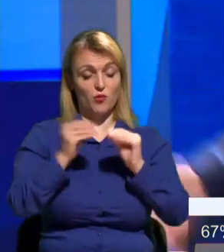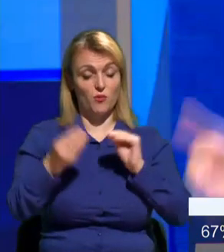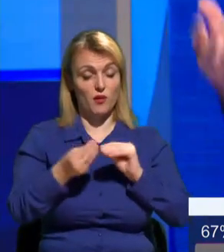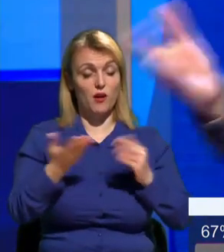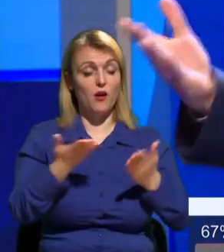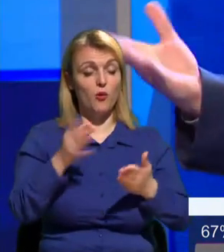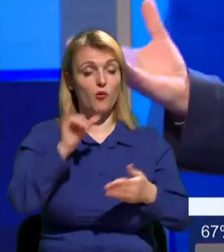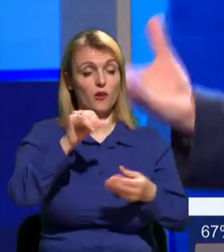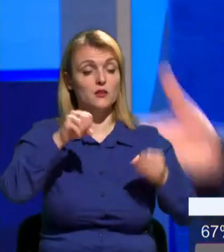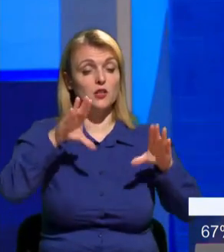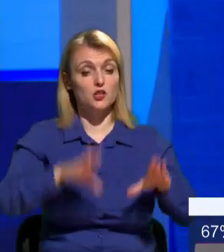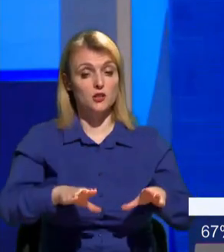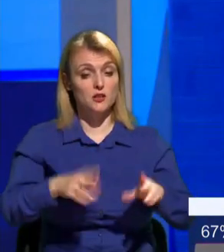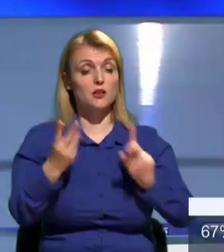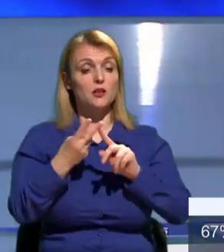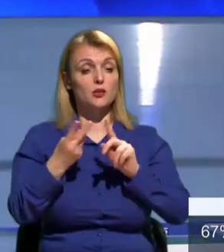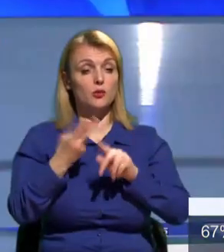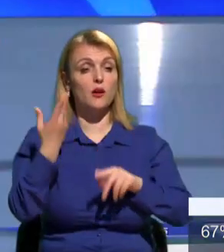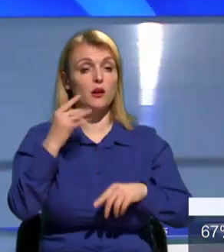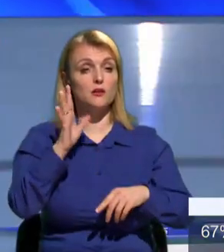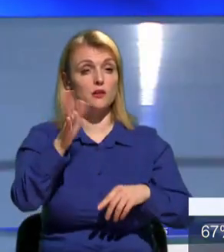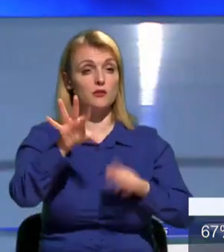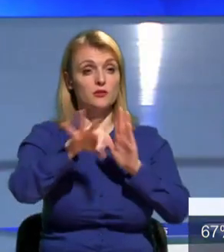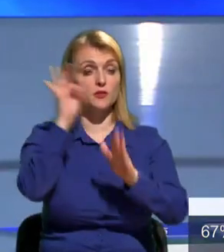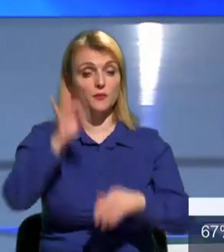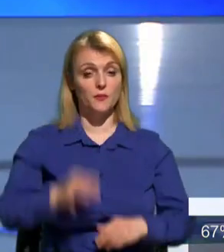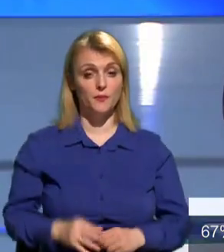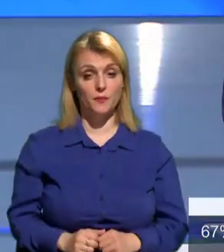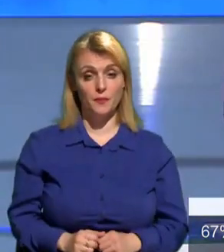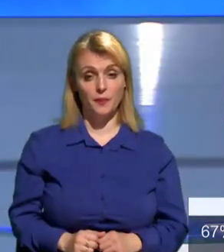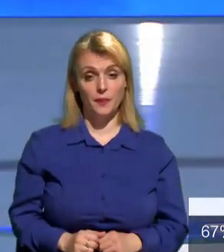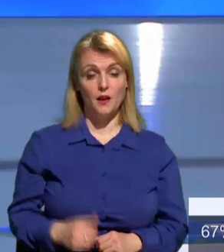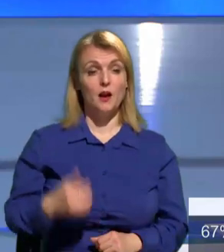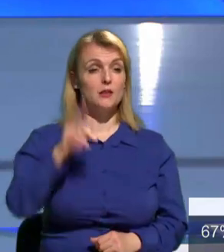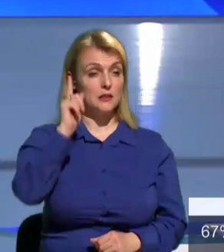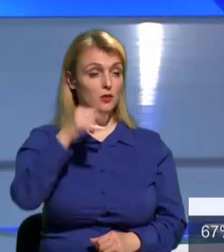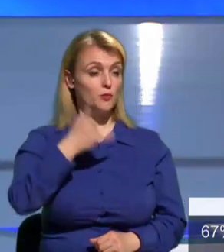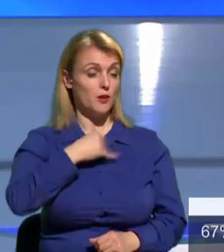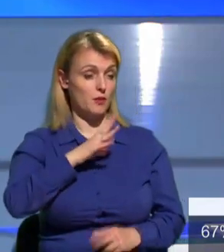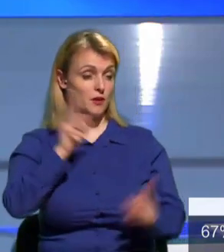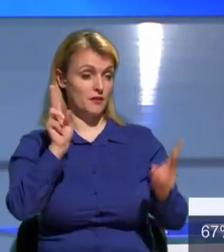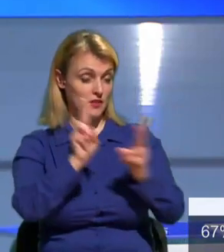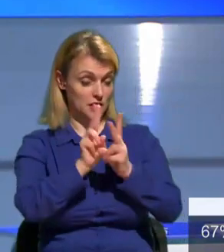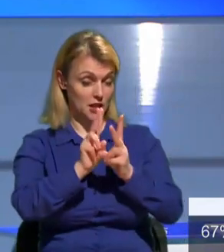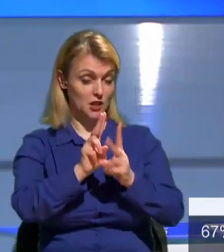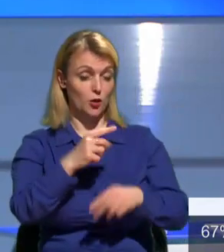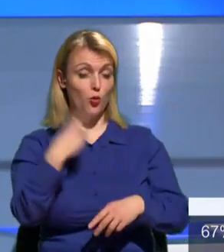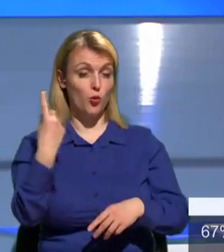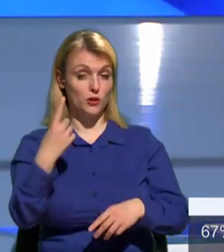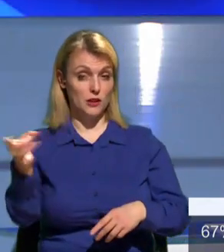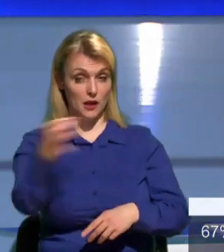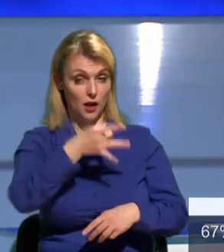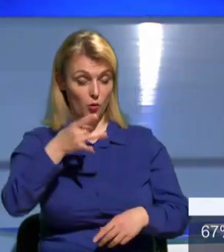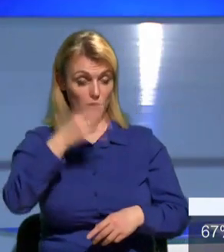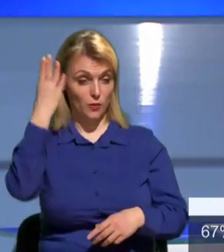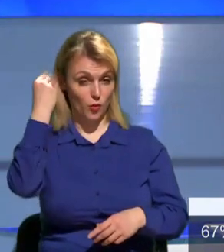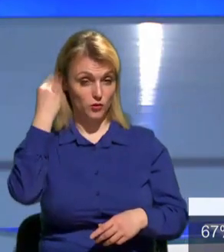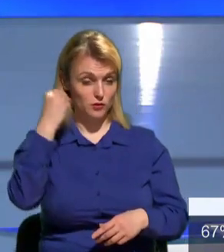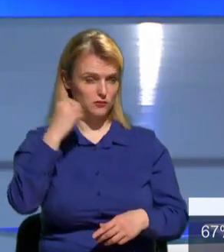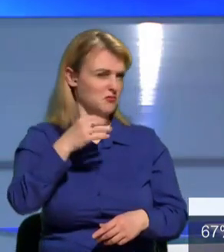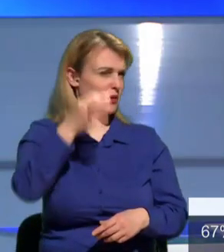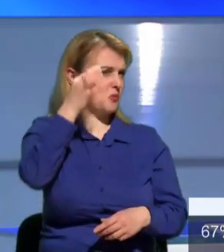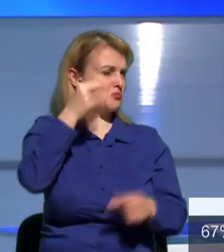vedeți soluționarea în al doilea mandat? Știți, la o întrevedere într-un raion de Republica Moldova, pentru că mie mi se pare că